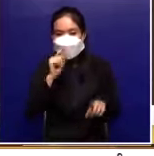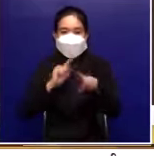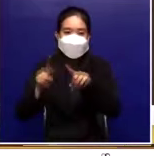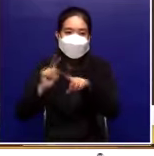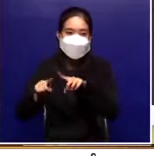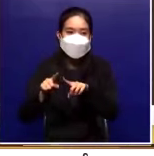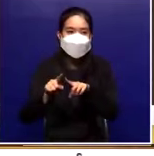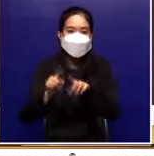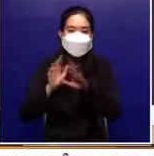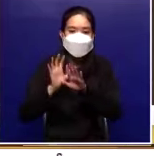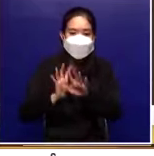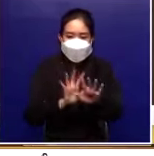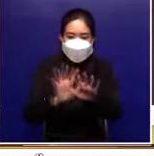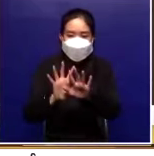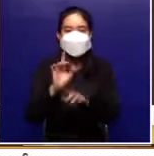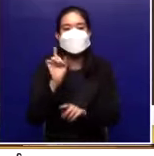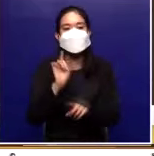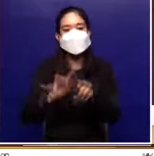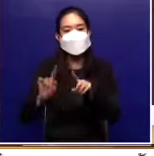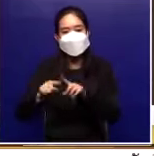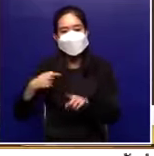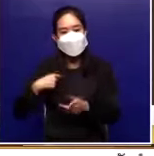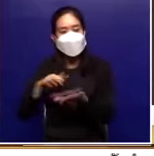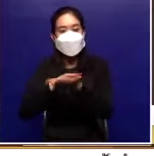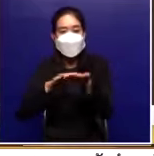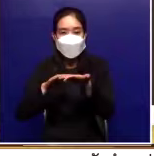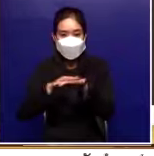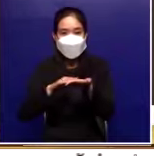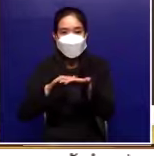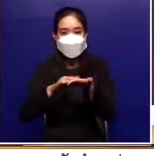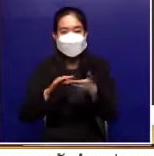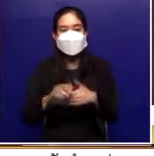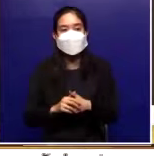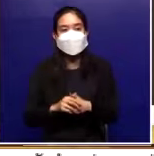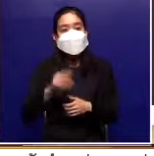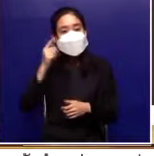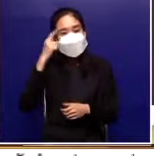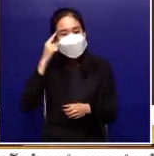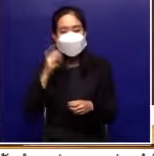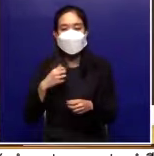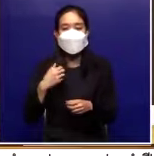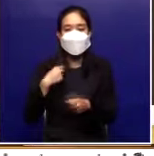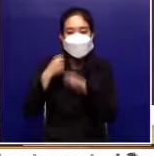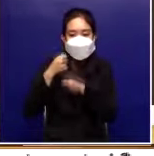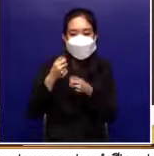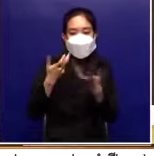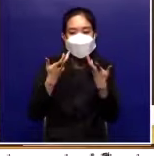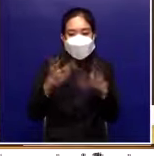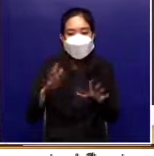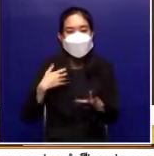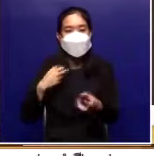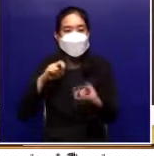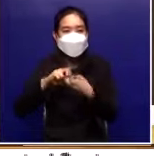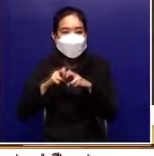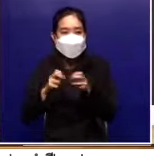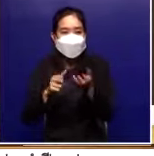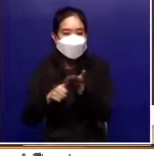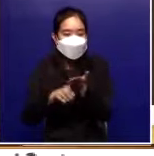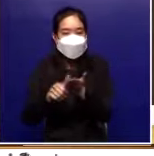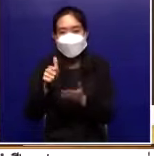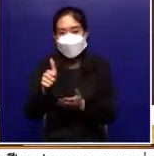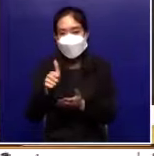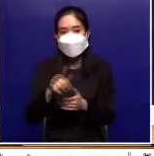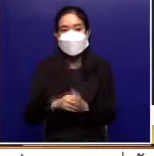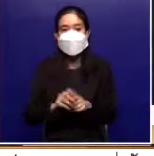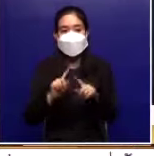ยขออภัยจริงๆนึกว่าจะเป่ามาแล้วได้ของดีก็อย่างที่เห็นอยู่อย่างนี้แหละท่านประธานครับสุ